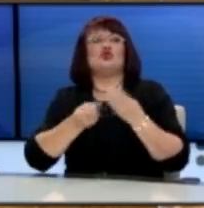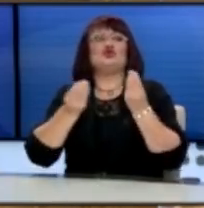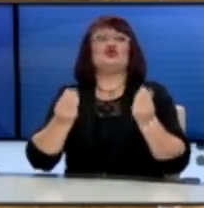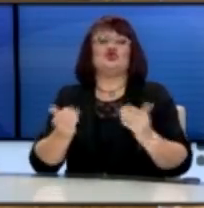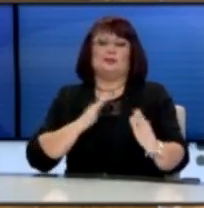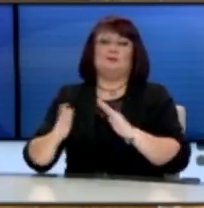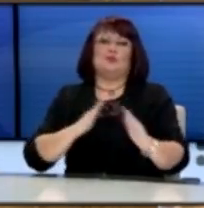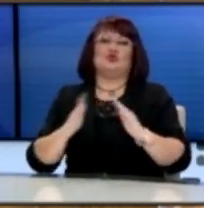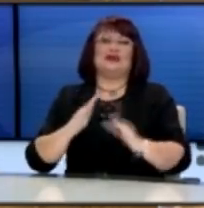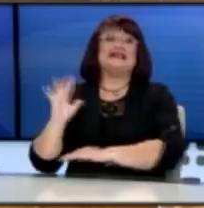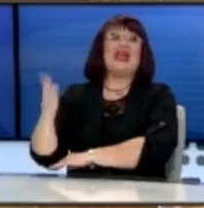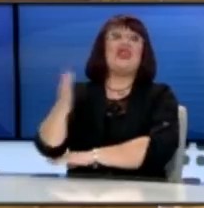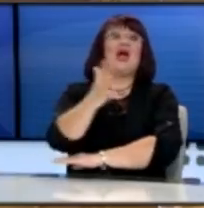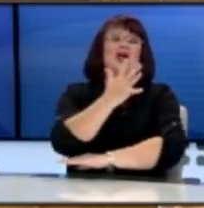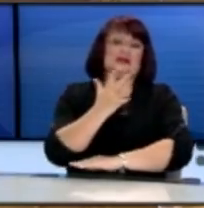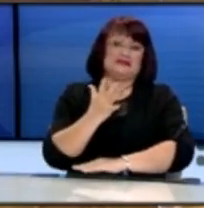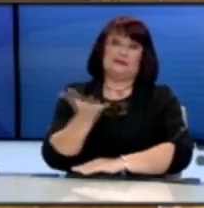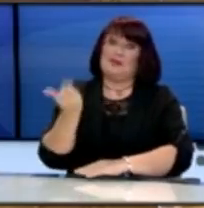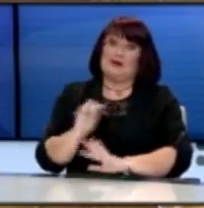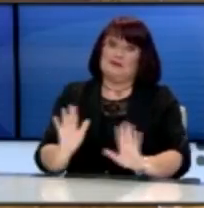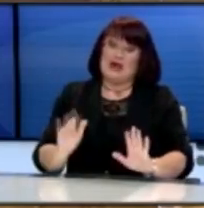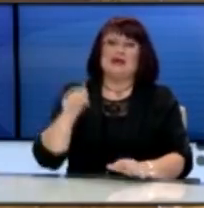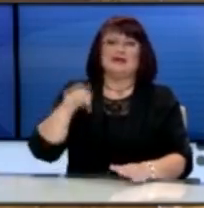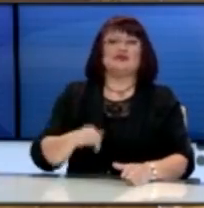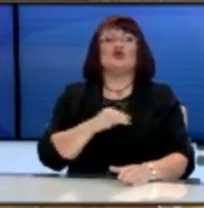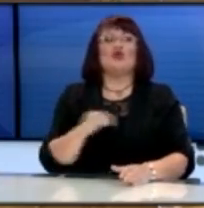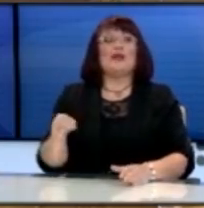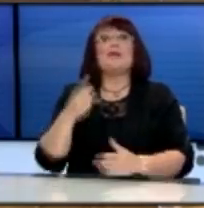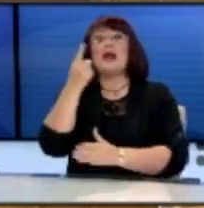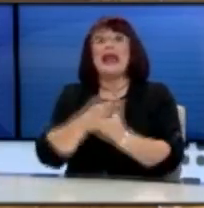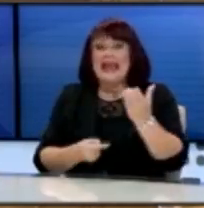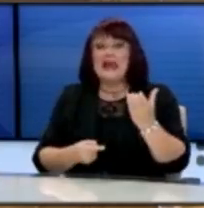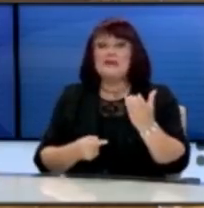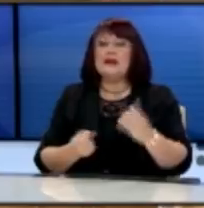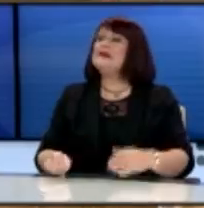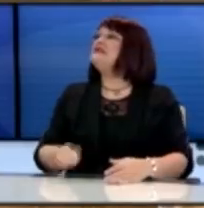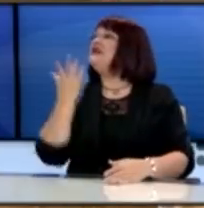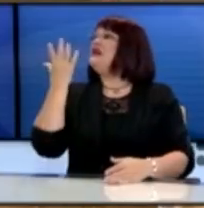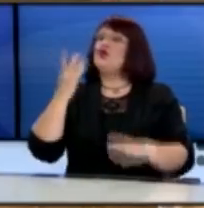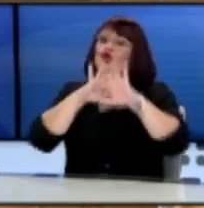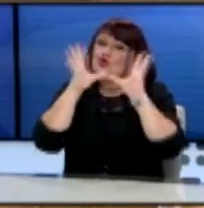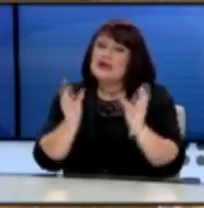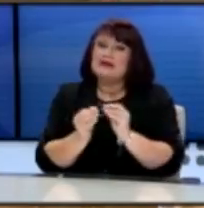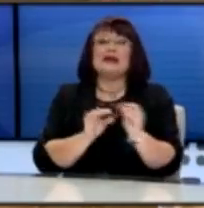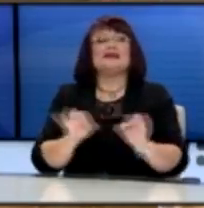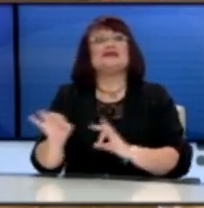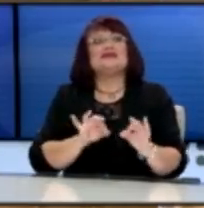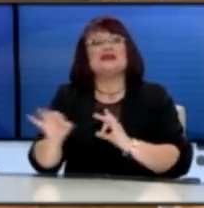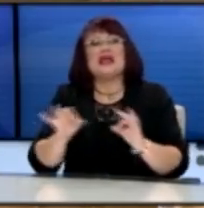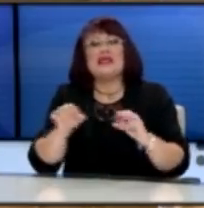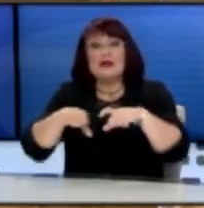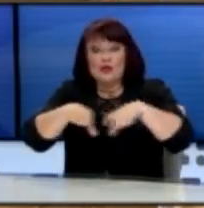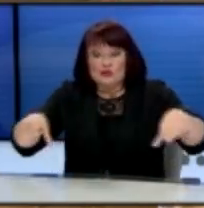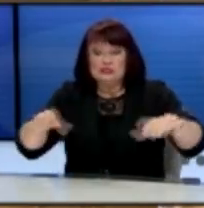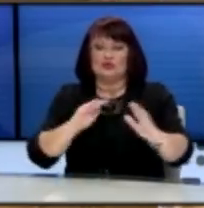και προστασίας των δασών. Και σε αυτό το πλαίσιο λείπει ένα σύγχρονο, συνολικό σχέδιο